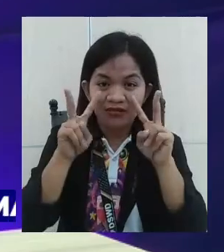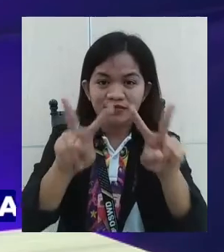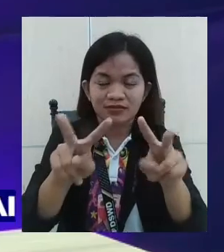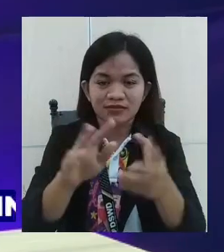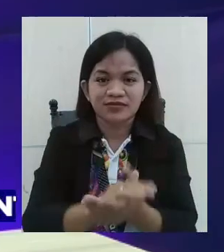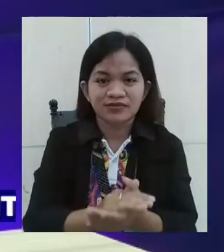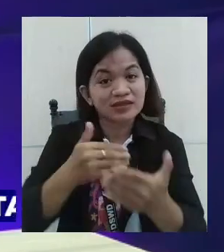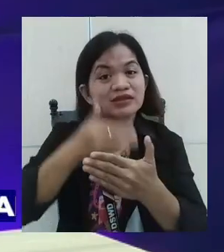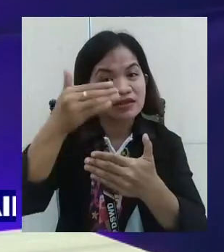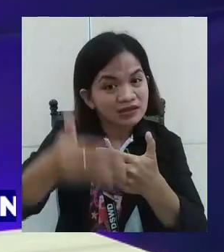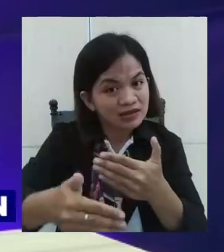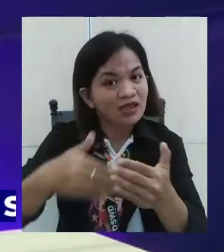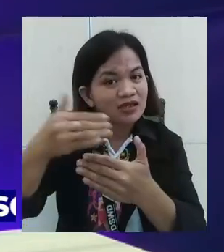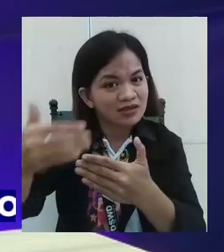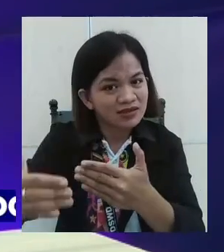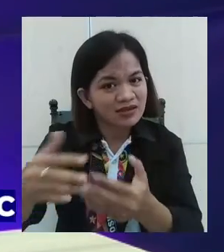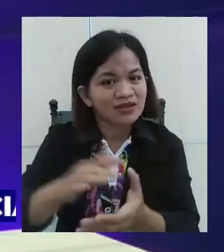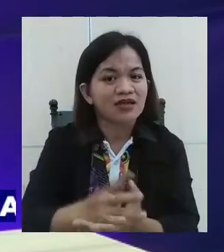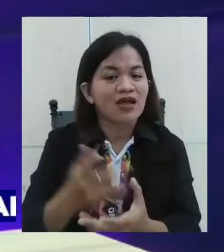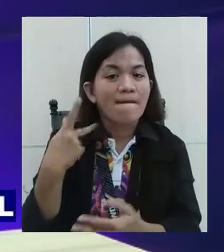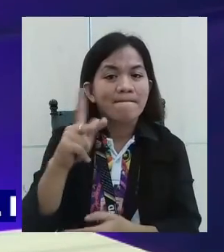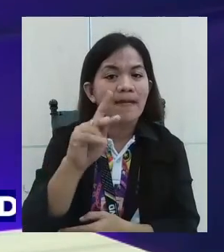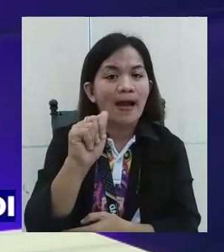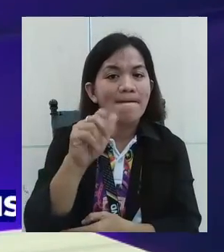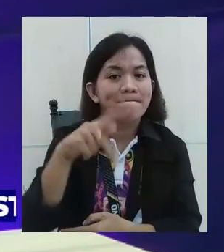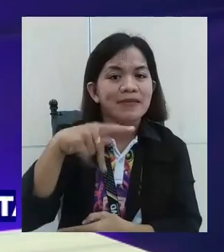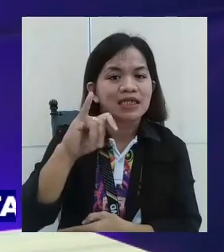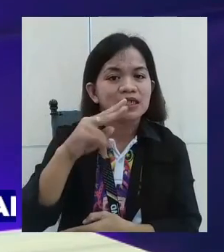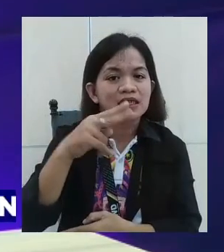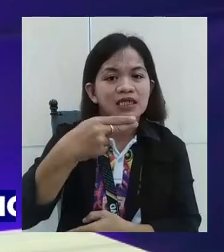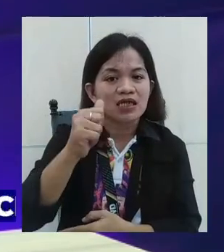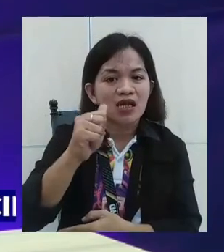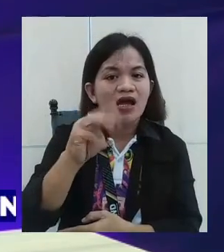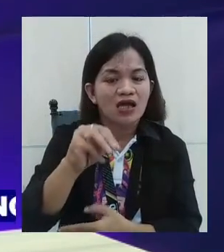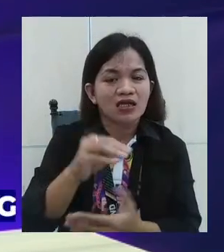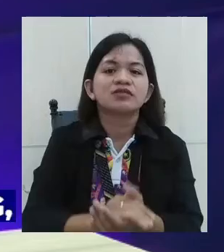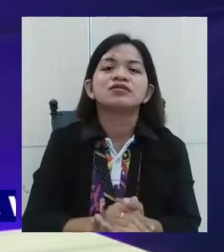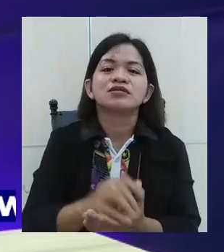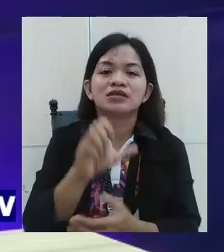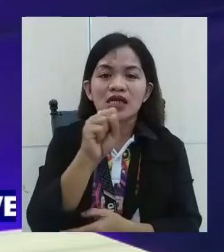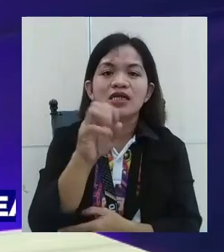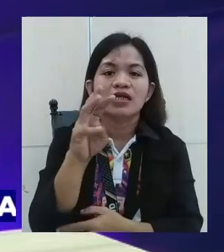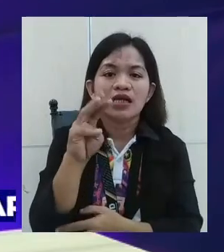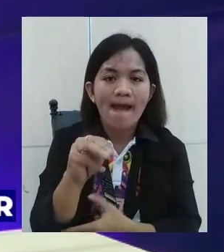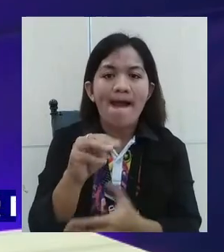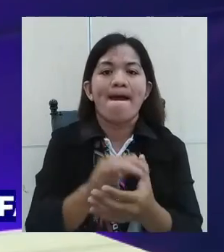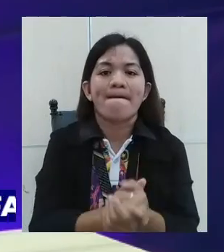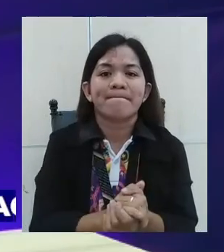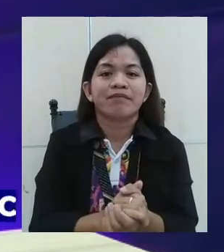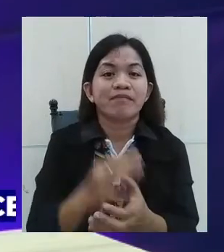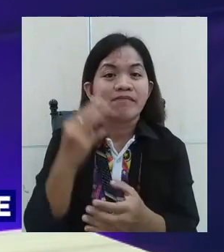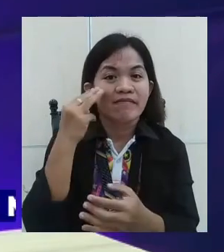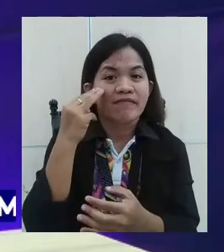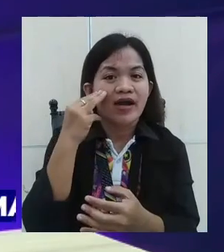pang episodes ng Kapihan na Zamboanga sa SM City Mindpro. Muli, ito si Myra Espinosa